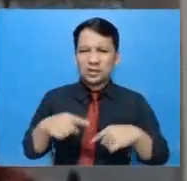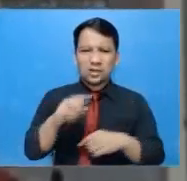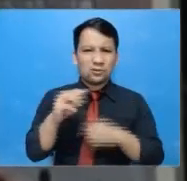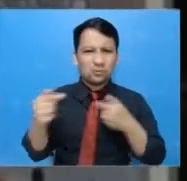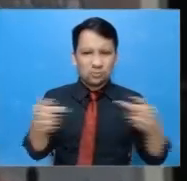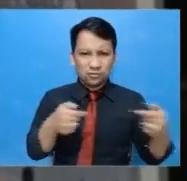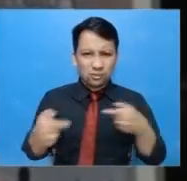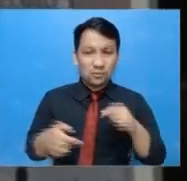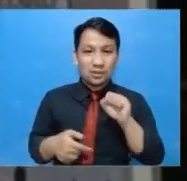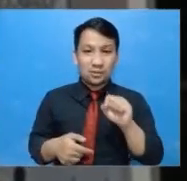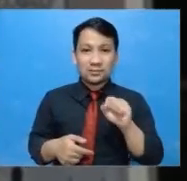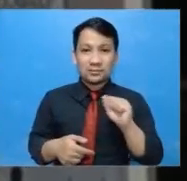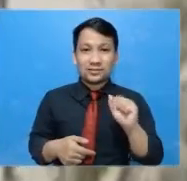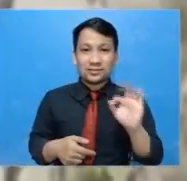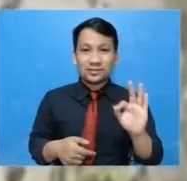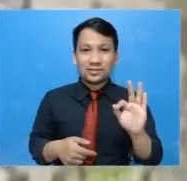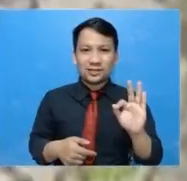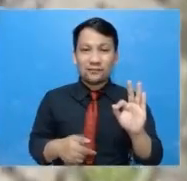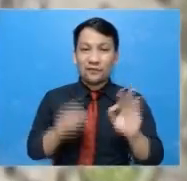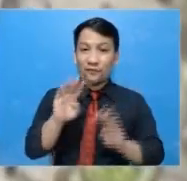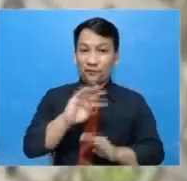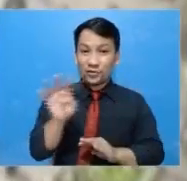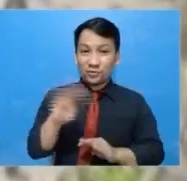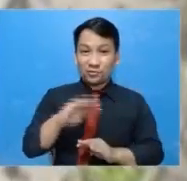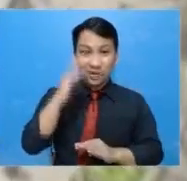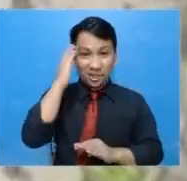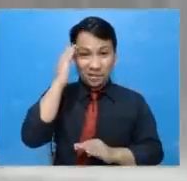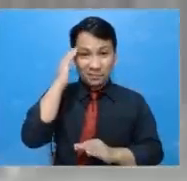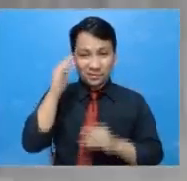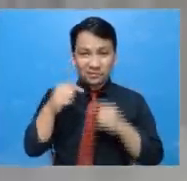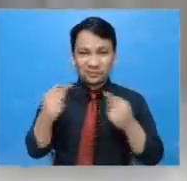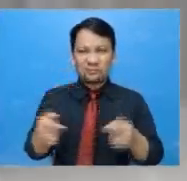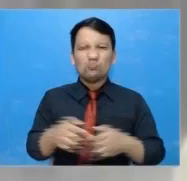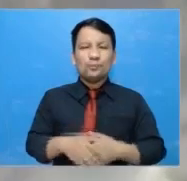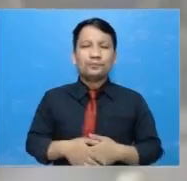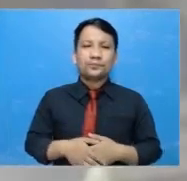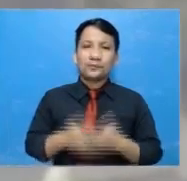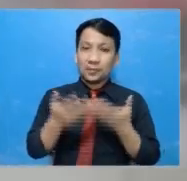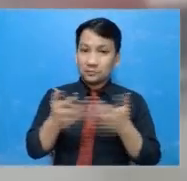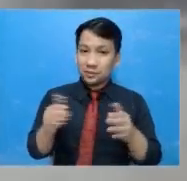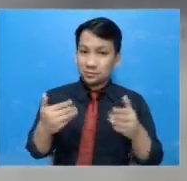na ikinasawi ng SAF-44. At matatapos na nga lang ang